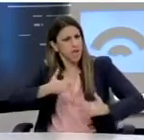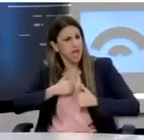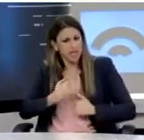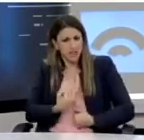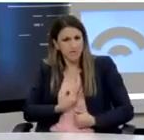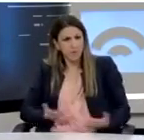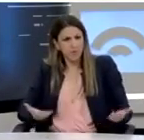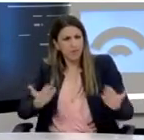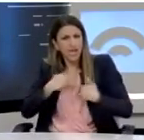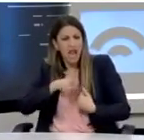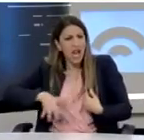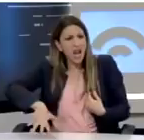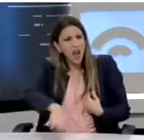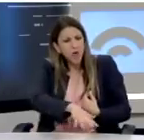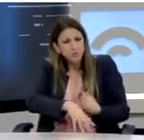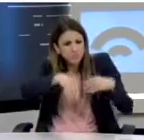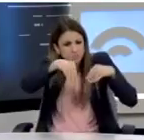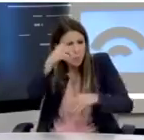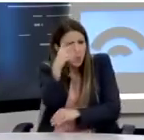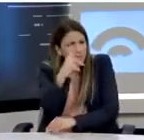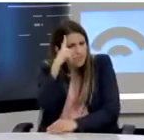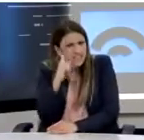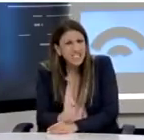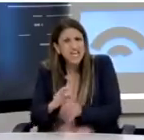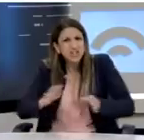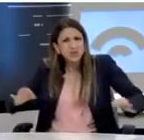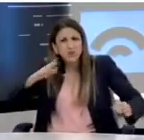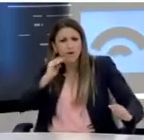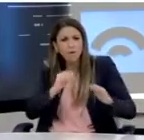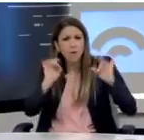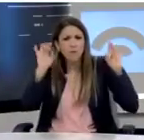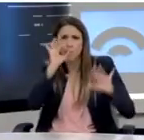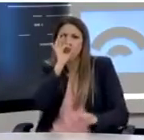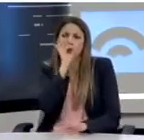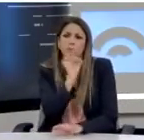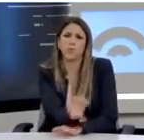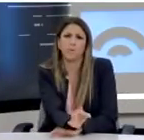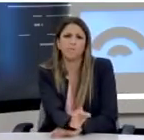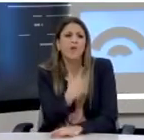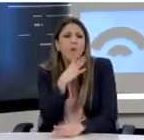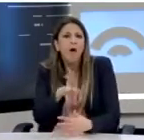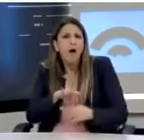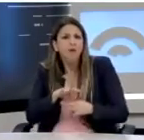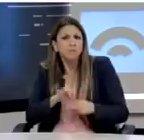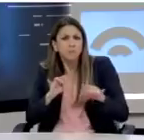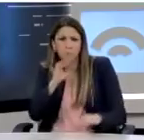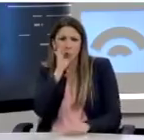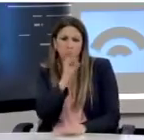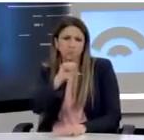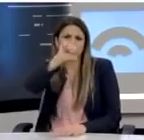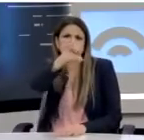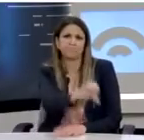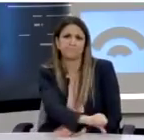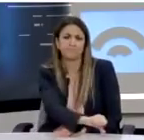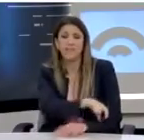λαό της χωρίς επίγνωση του μεγαλείου της ιστορίας της, ως εκ τούτου χωρίς αυτοπεποίθηση. αλλά και χωρίς